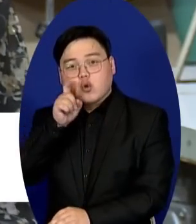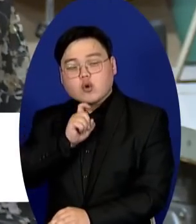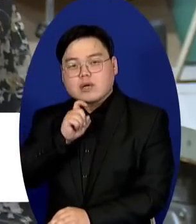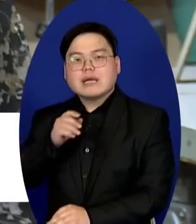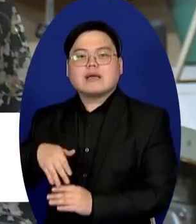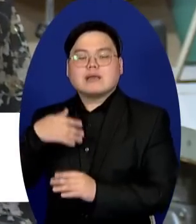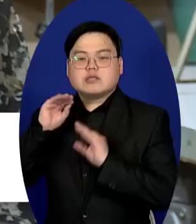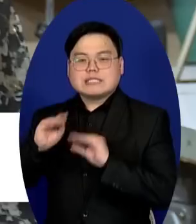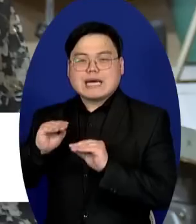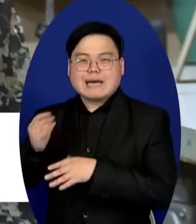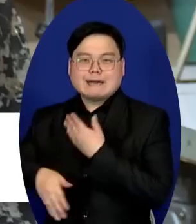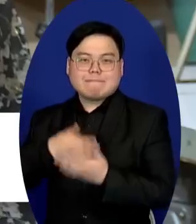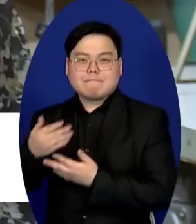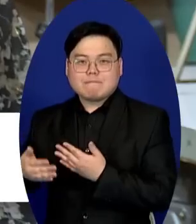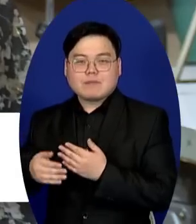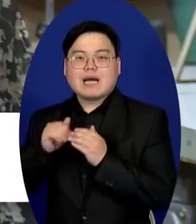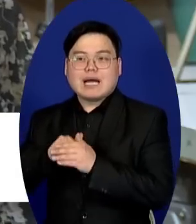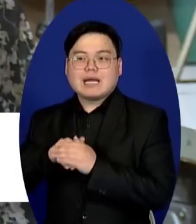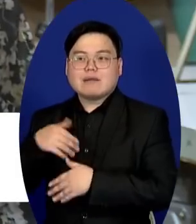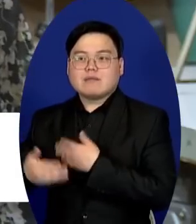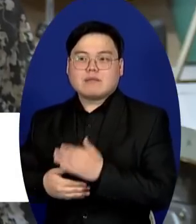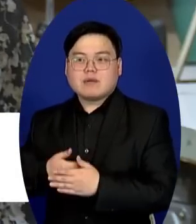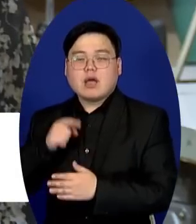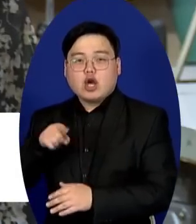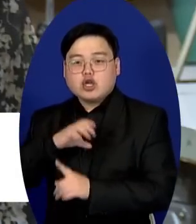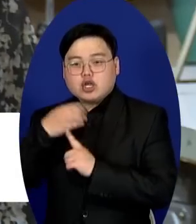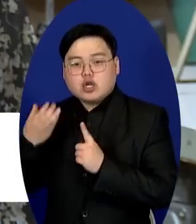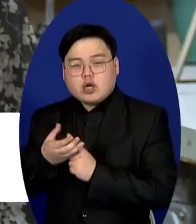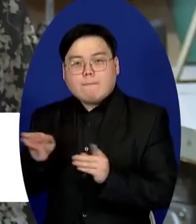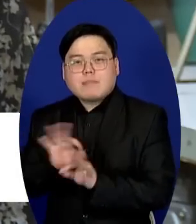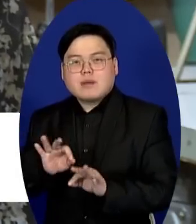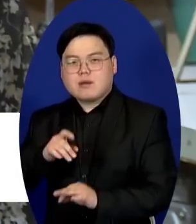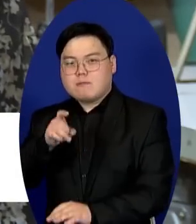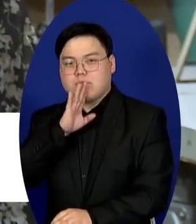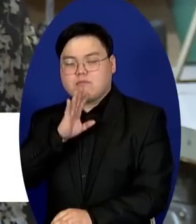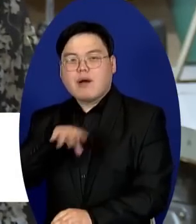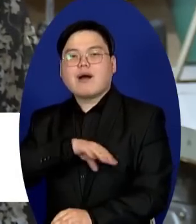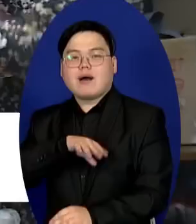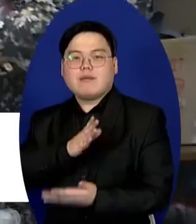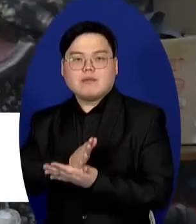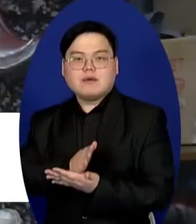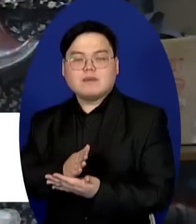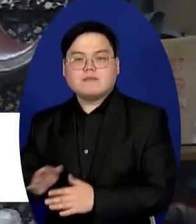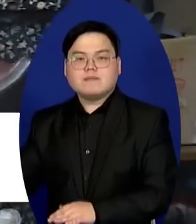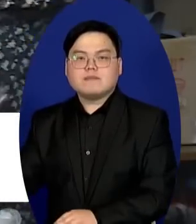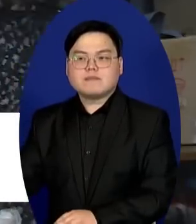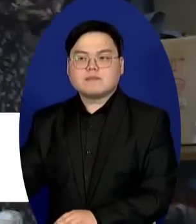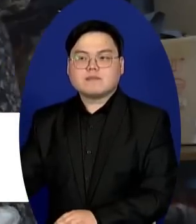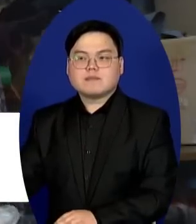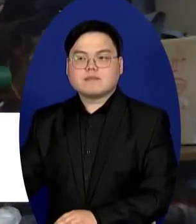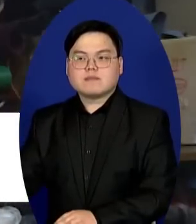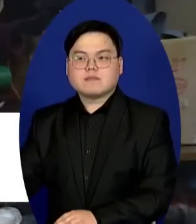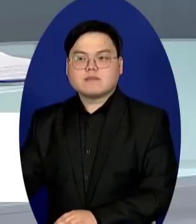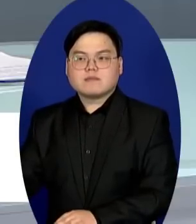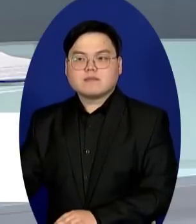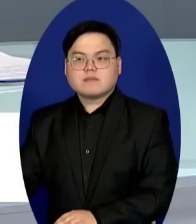сургаад үндэстний ястанд нь үлдээгээд энэ хаягдчих гээд байгаа байхгүй юу? Манай энэ гутал үнэхээр хаягдчих гээд байна. Одоо энэ уул молон